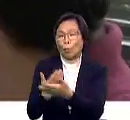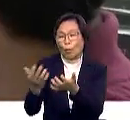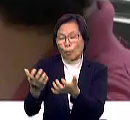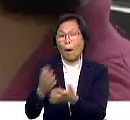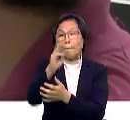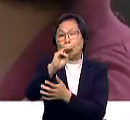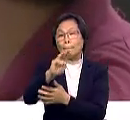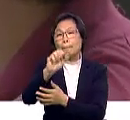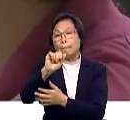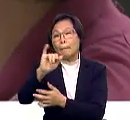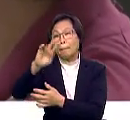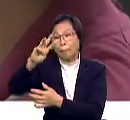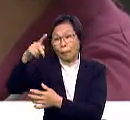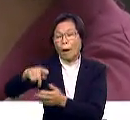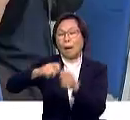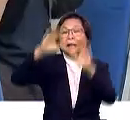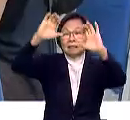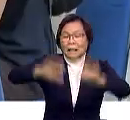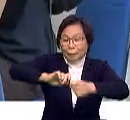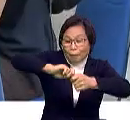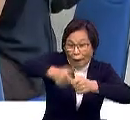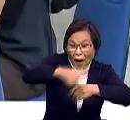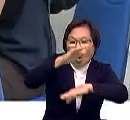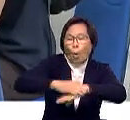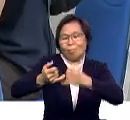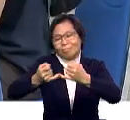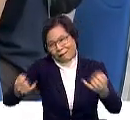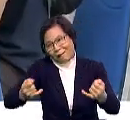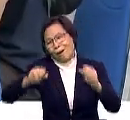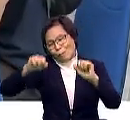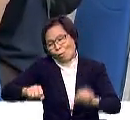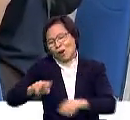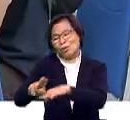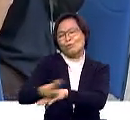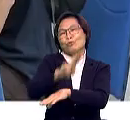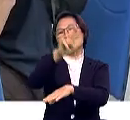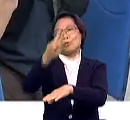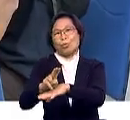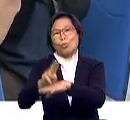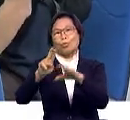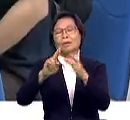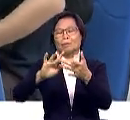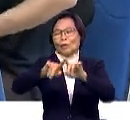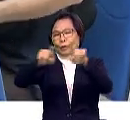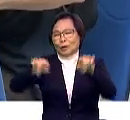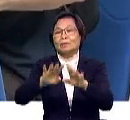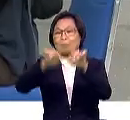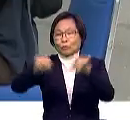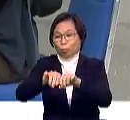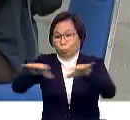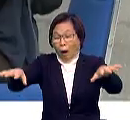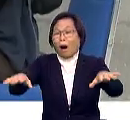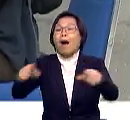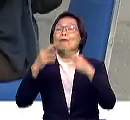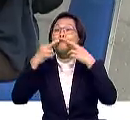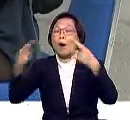turut memperkenalkan kaedah pembayaran secara dalam talian yang boleh diakses melalui laman sawang rasminya. Dalam masa